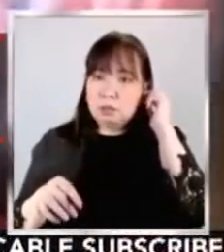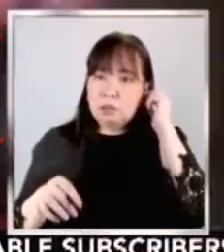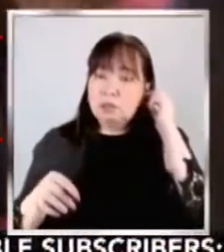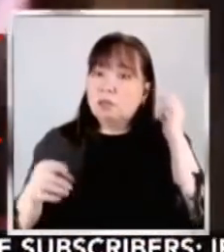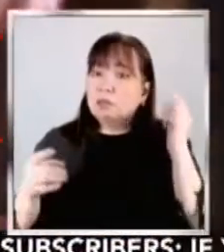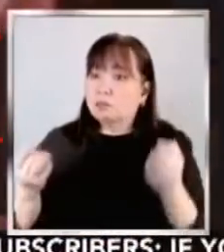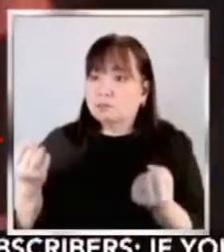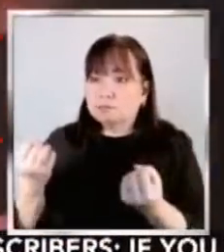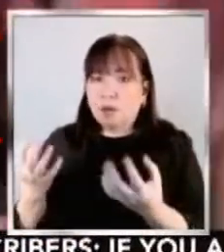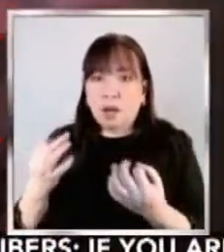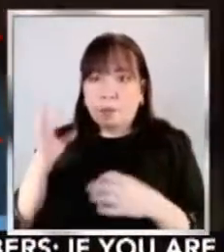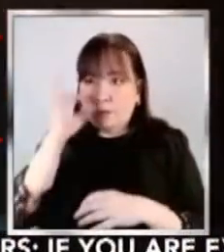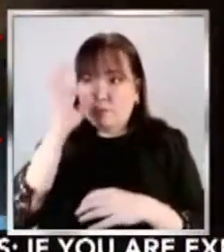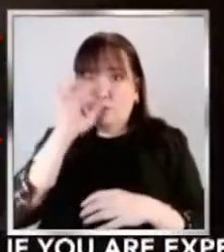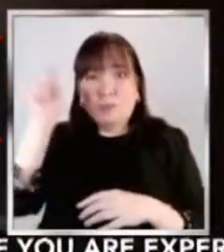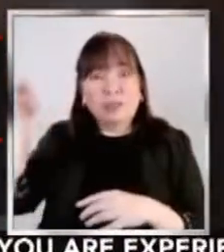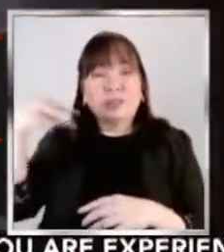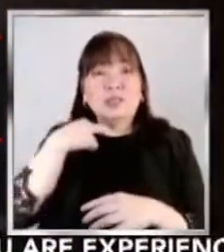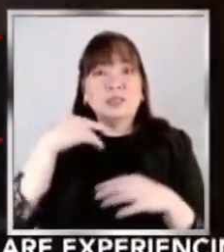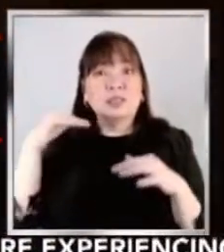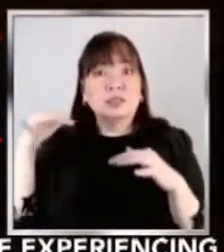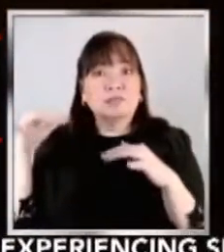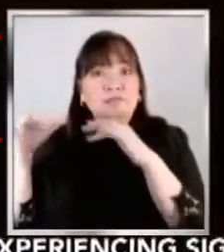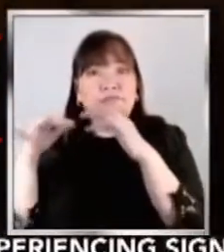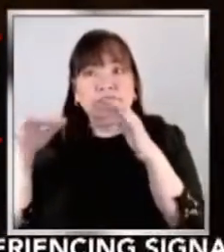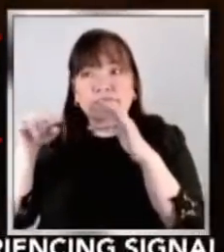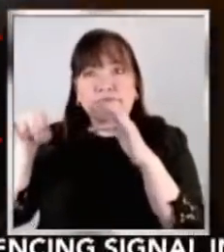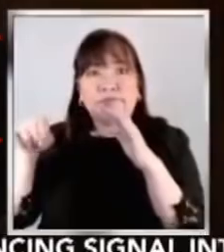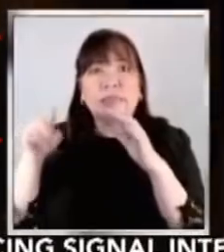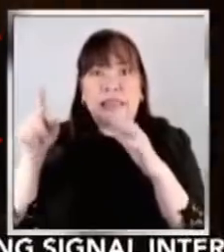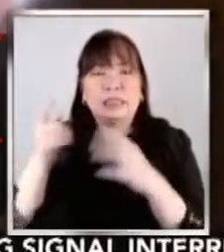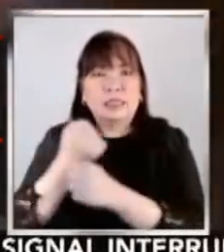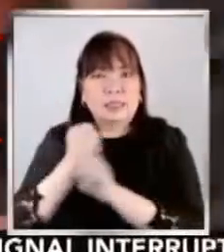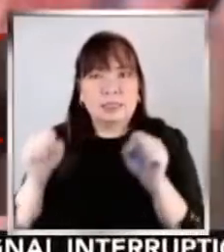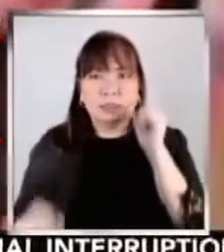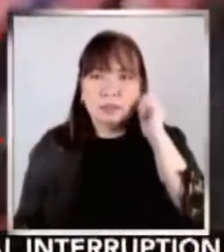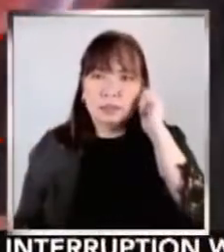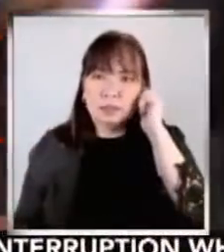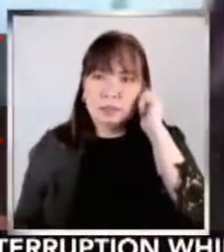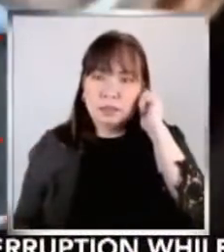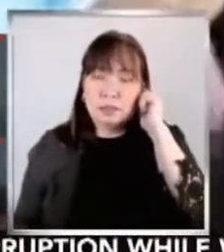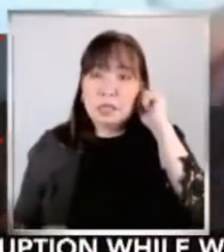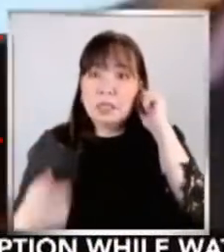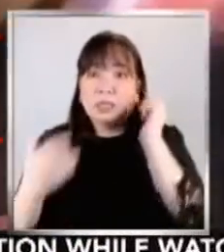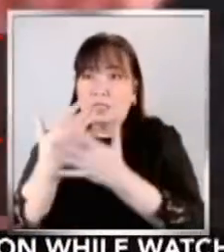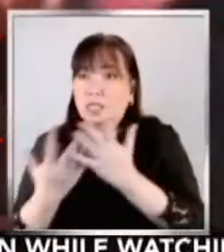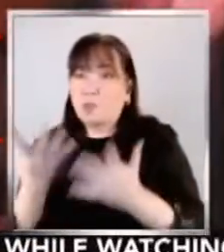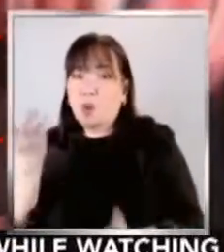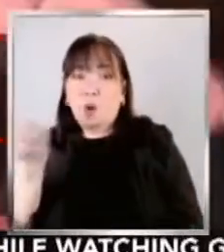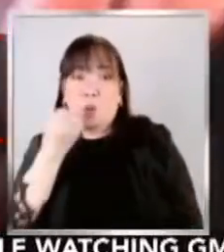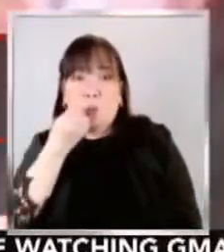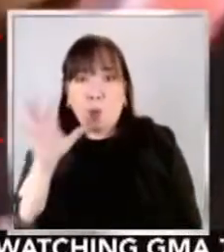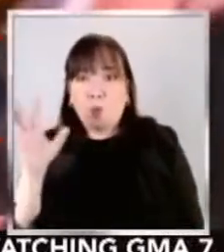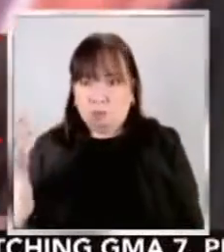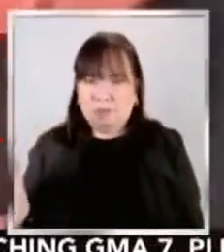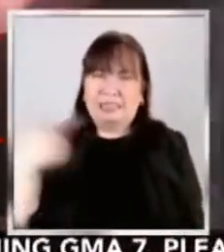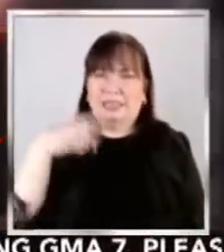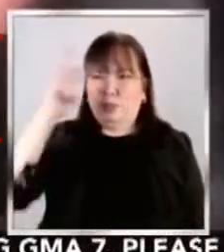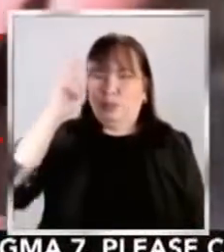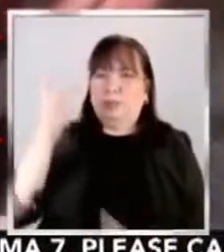Poland. But there are some who just want to be repatriated, so that's the problem for the Philippines